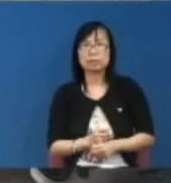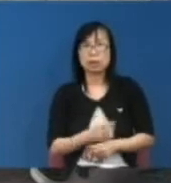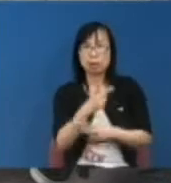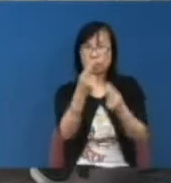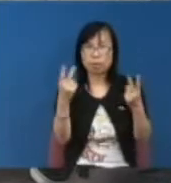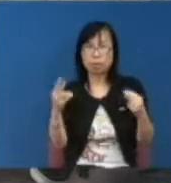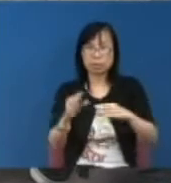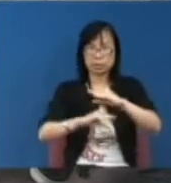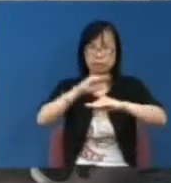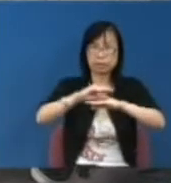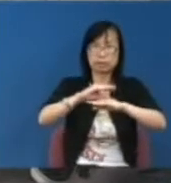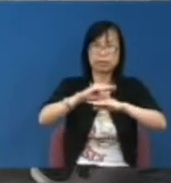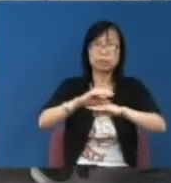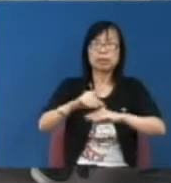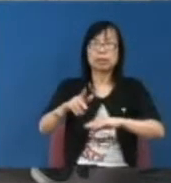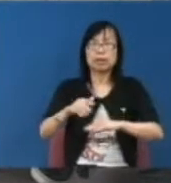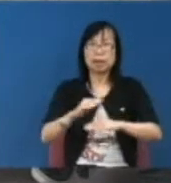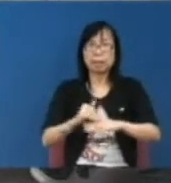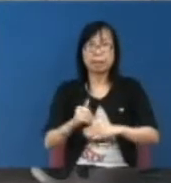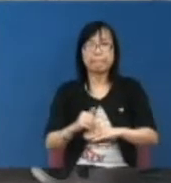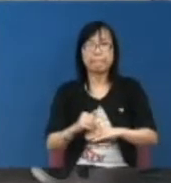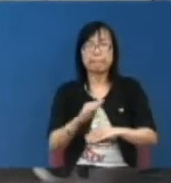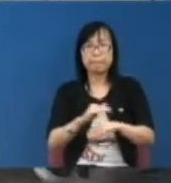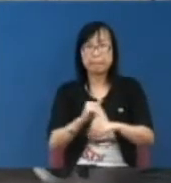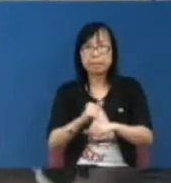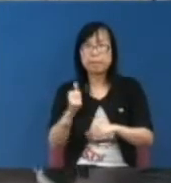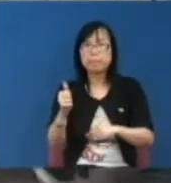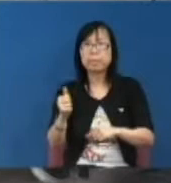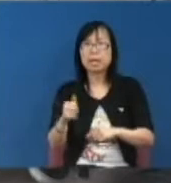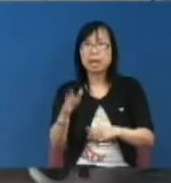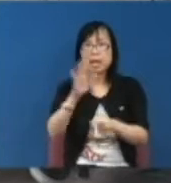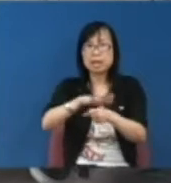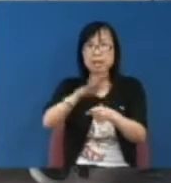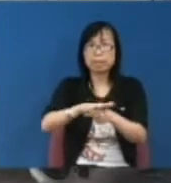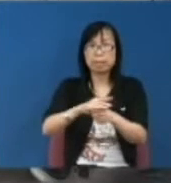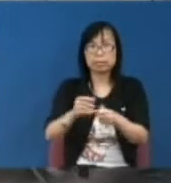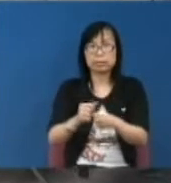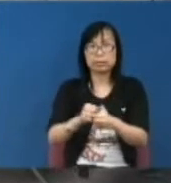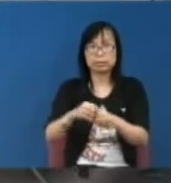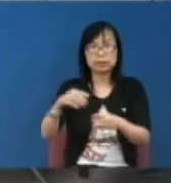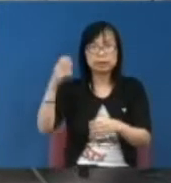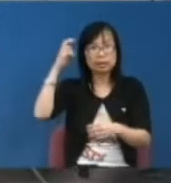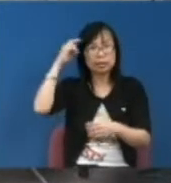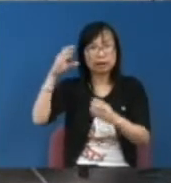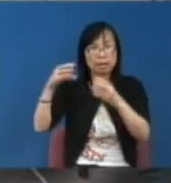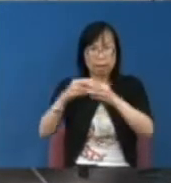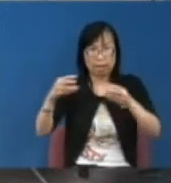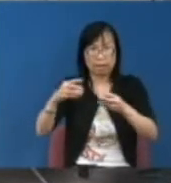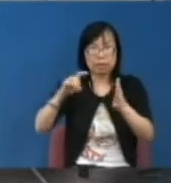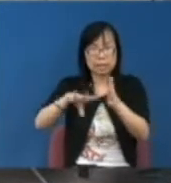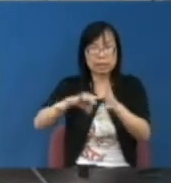色建築之前呢，其實剛剛也都正值呢我們日本核電的問題啦，咁也看到很多時